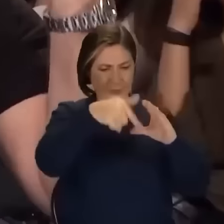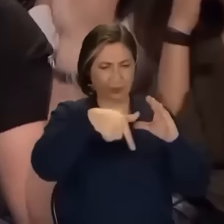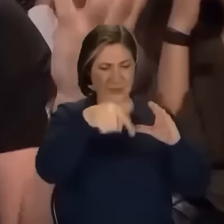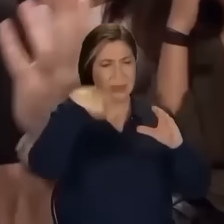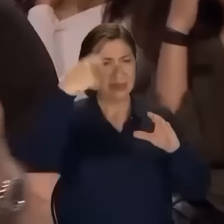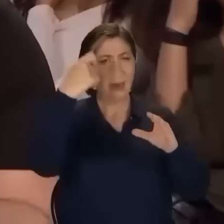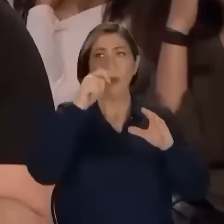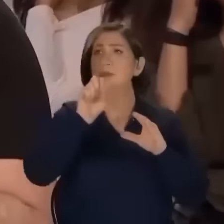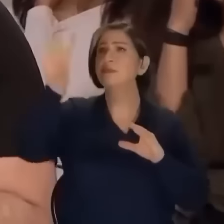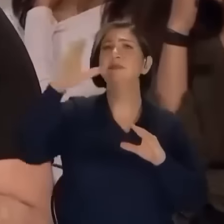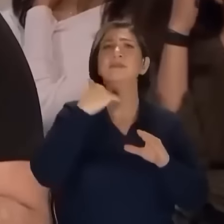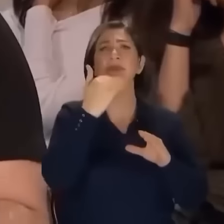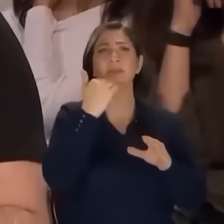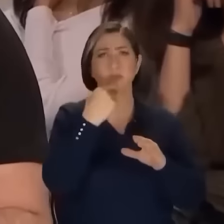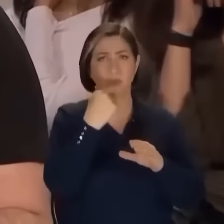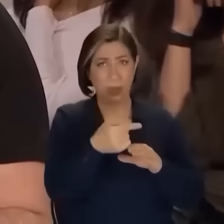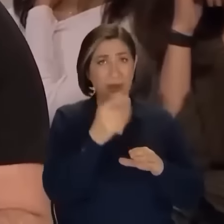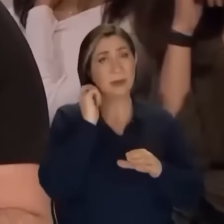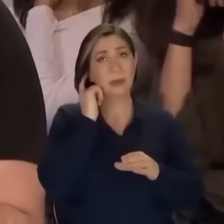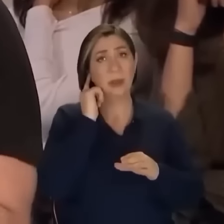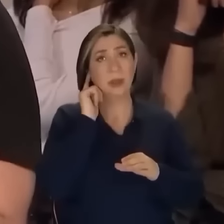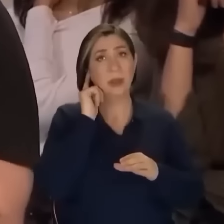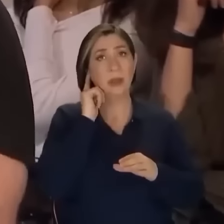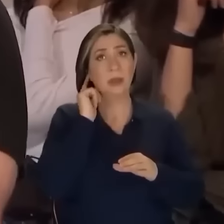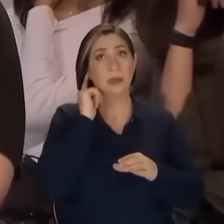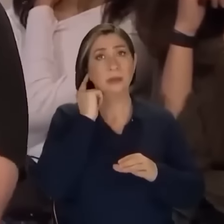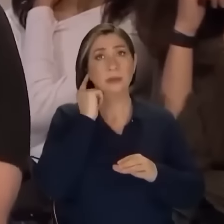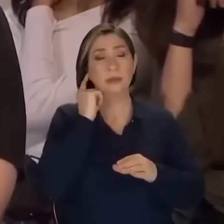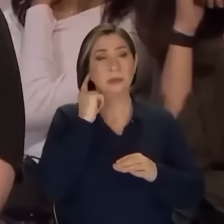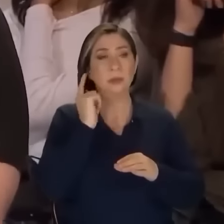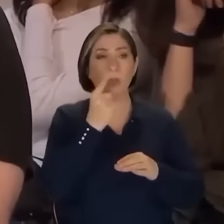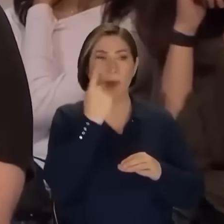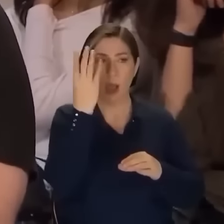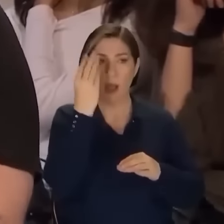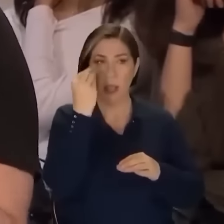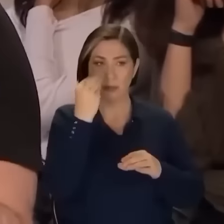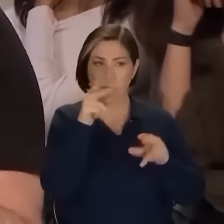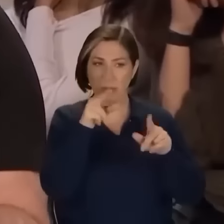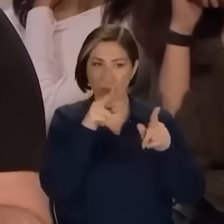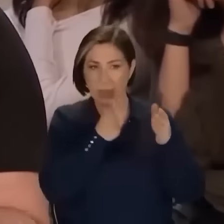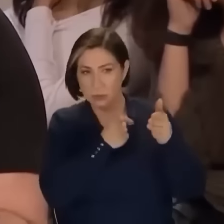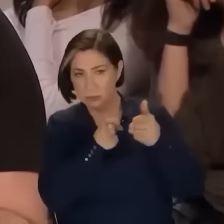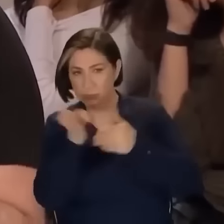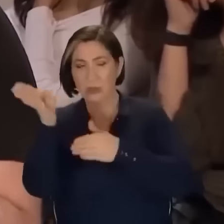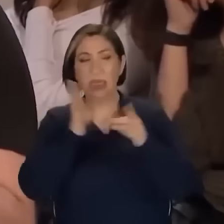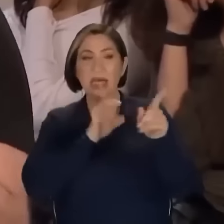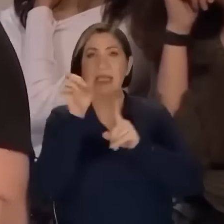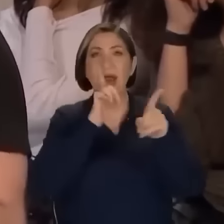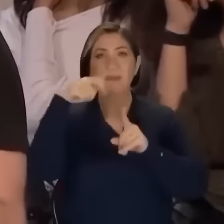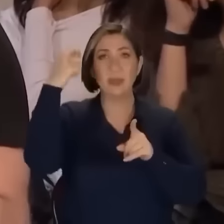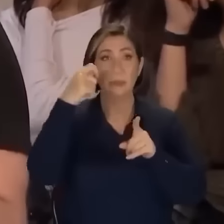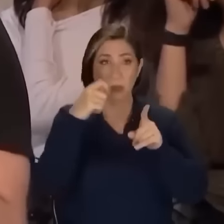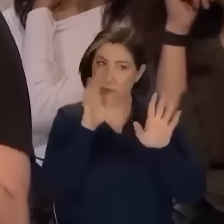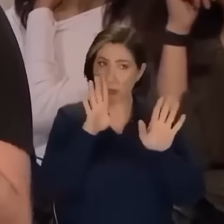sinema perdesine çıkmayan filmler için söylenir Evet acaba böyle bir anlam ifade eder bir hale mi gidiyor dijital platform Halbuki